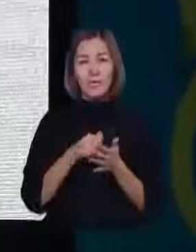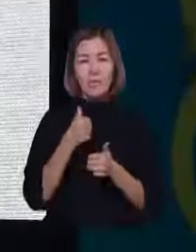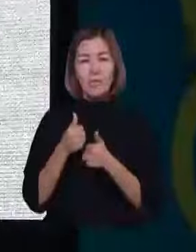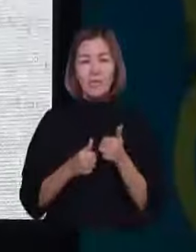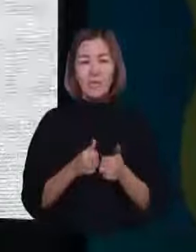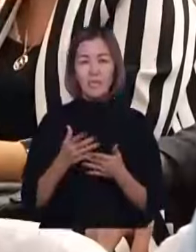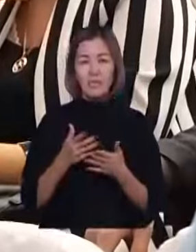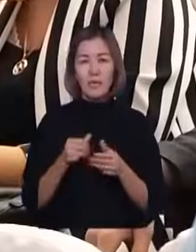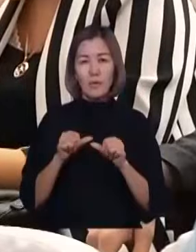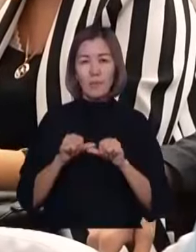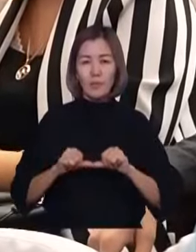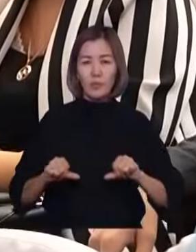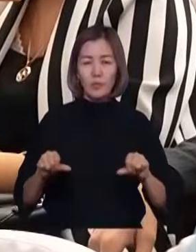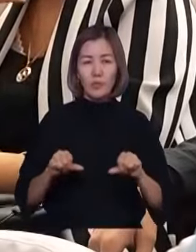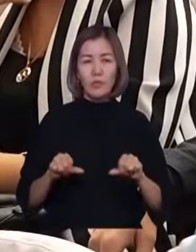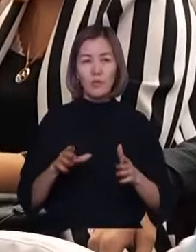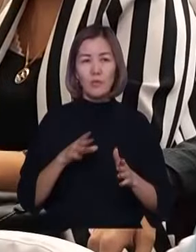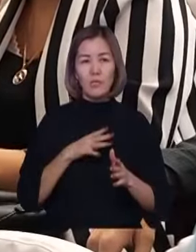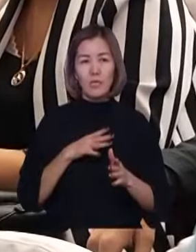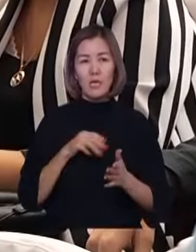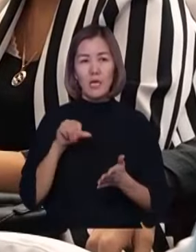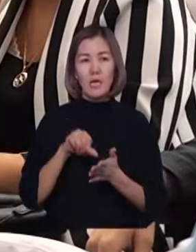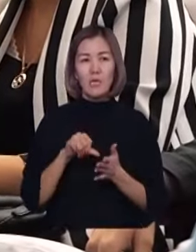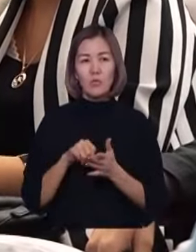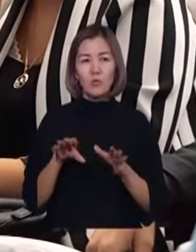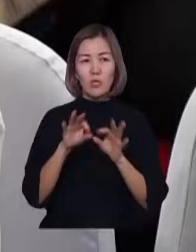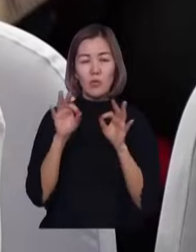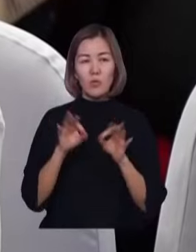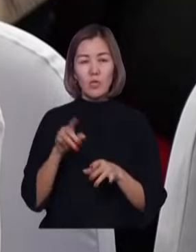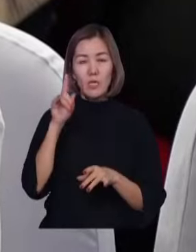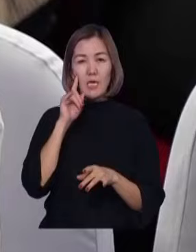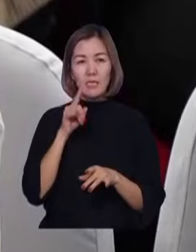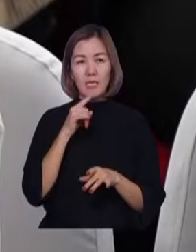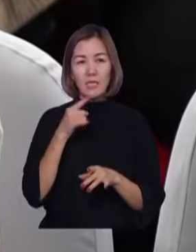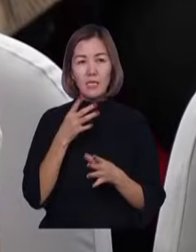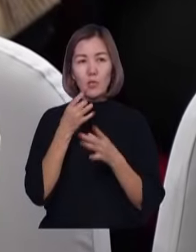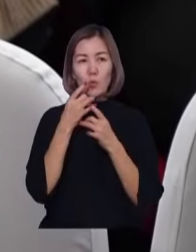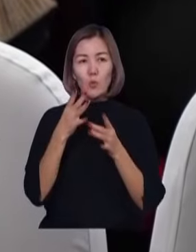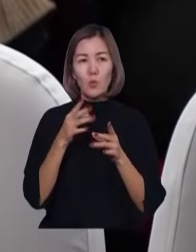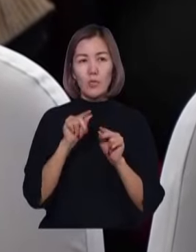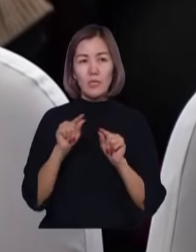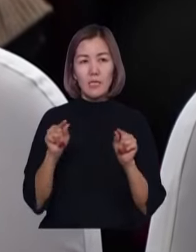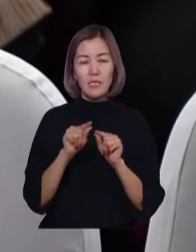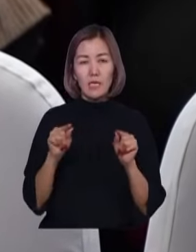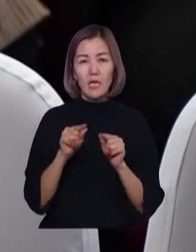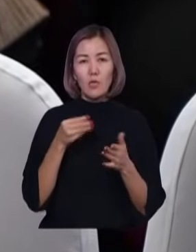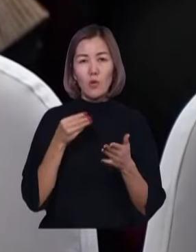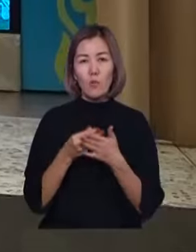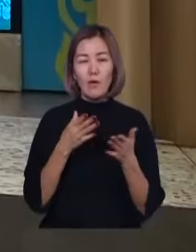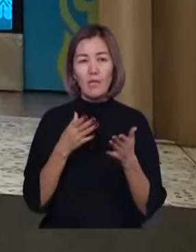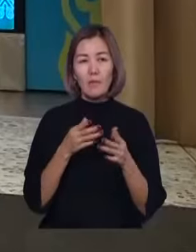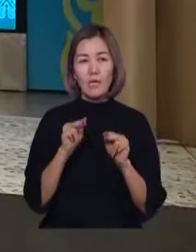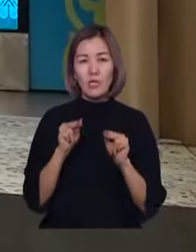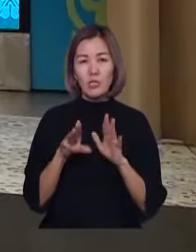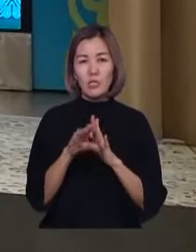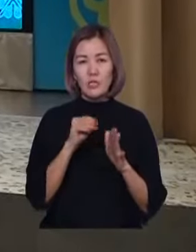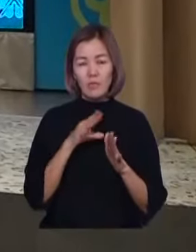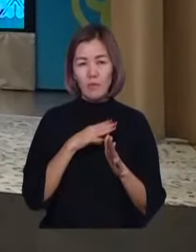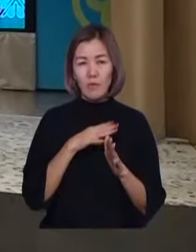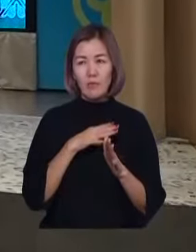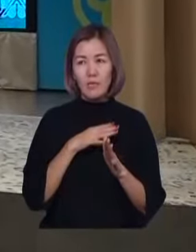қоғам қайраткерлері қазылық етті. Олар қатысушылардың өнерін, қазақ тілі мен мәдениетін насихаттау деңгейін бағалап, әділ шешім қабылдады. Мұндай